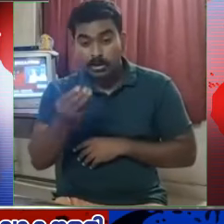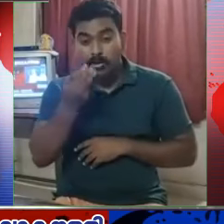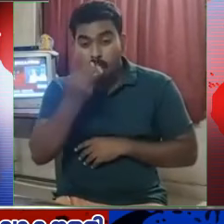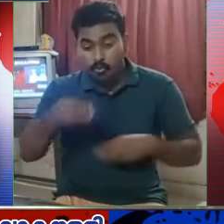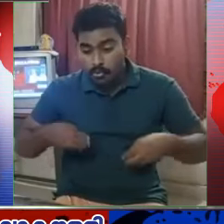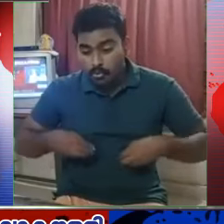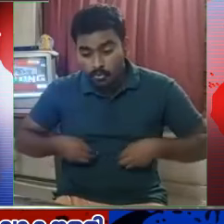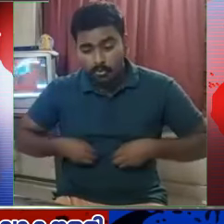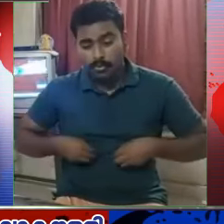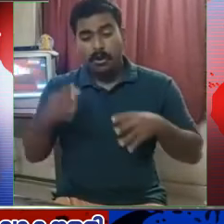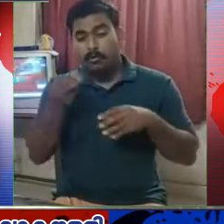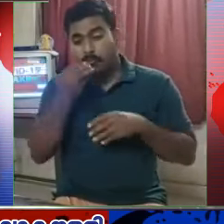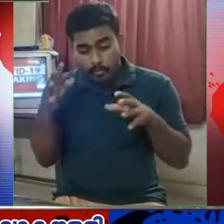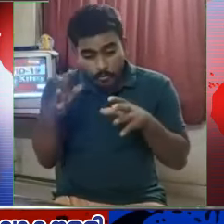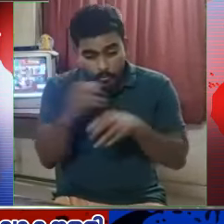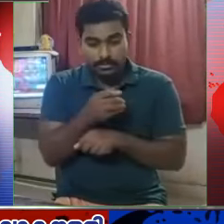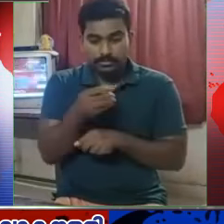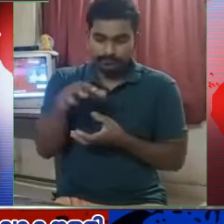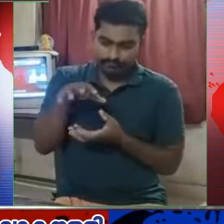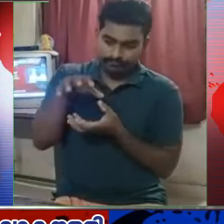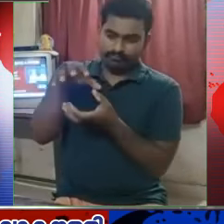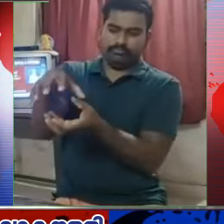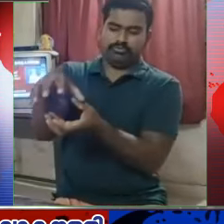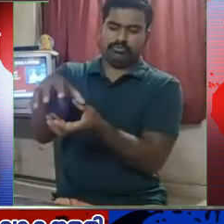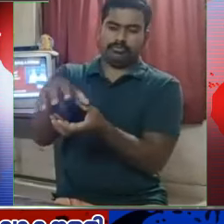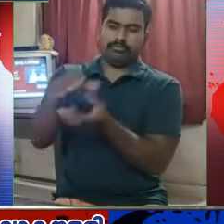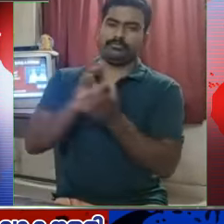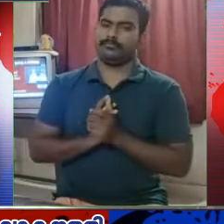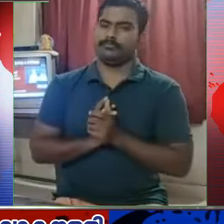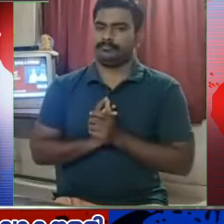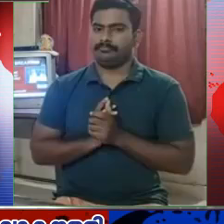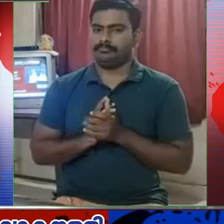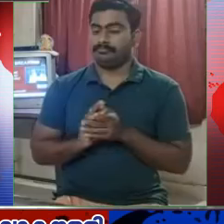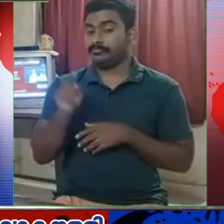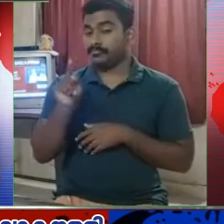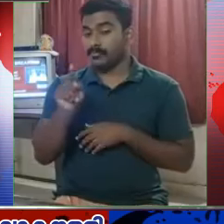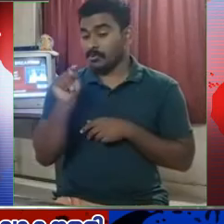കേൾക്കുന്നത്. അതൊക്കെ ഈ ഘട്ടത്തിൽ ഒഴിവാക്കാൻ കഴിയേണ്ടതാണ്.